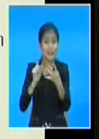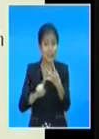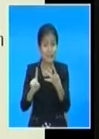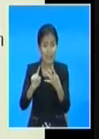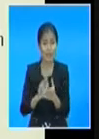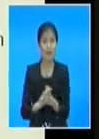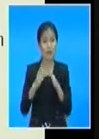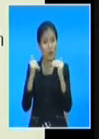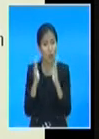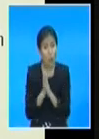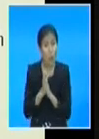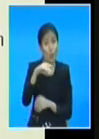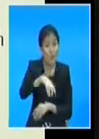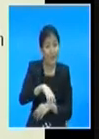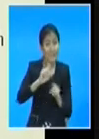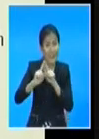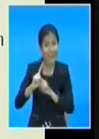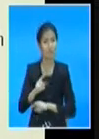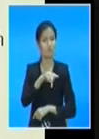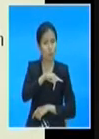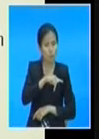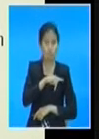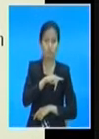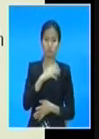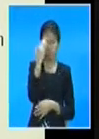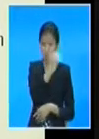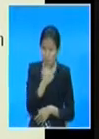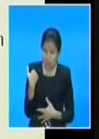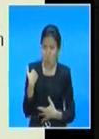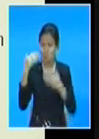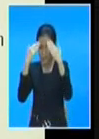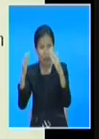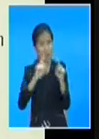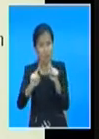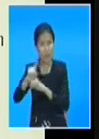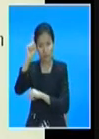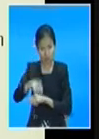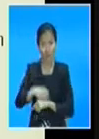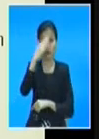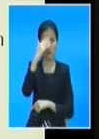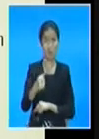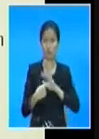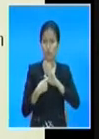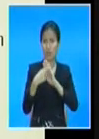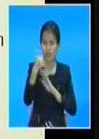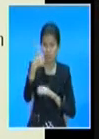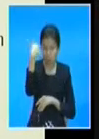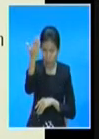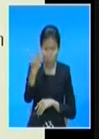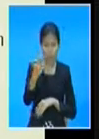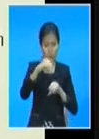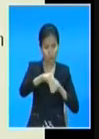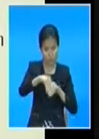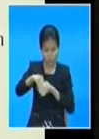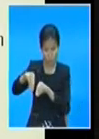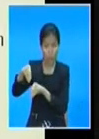านนี้ทั้งพุทธทั้งอิสลามทุกแห่งเลยนะฮะทุกศาสนาเนี่ยเป็นต้นแบบในการปลูกและรักษาต้นไม้เพ